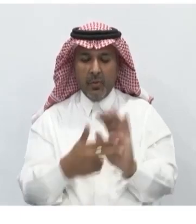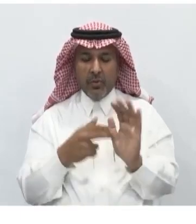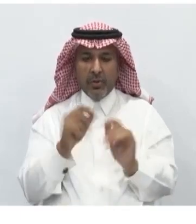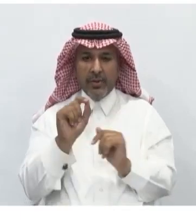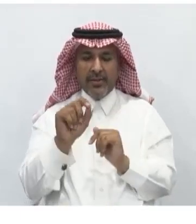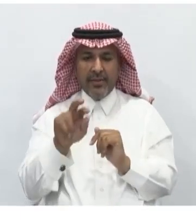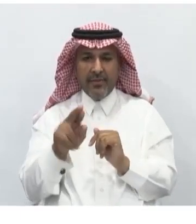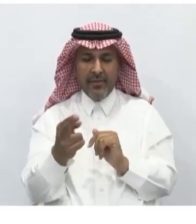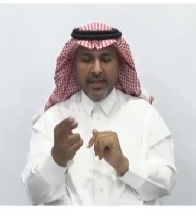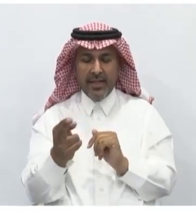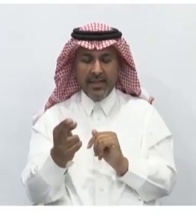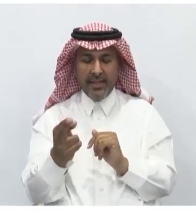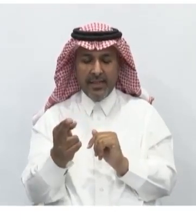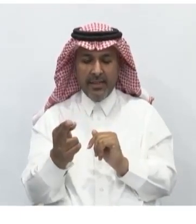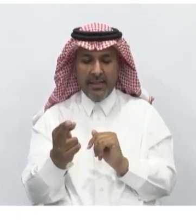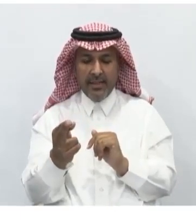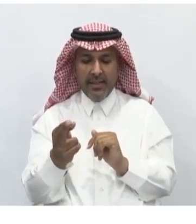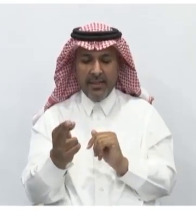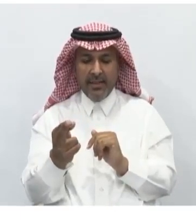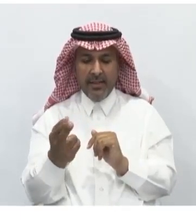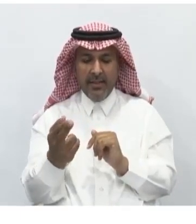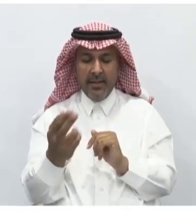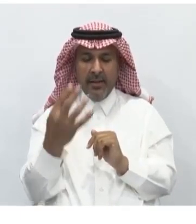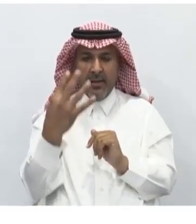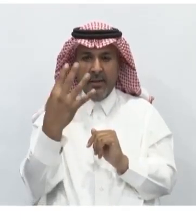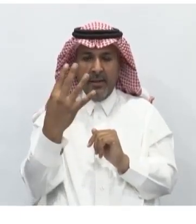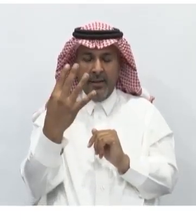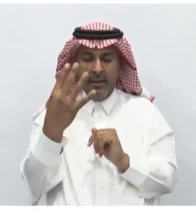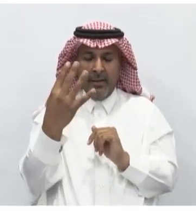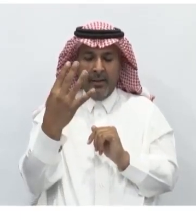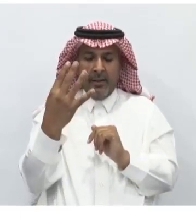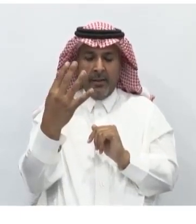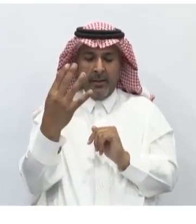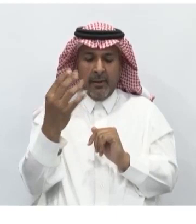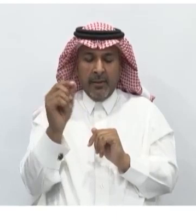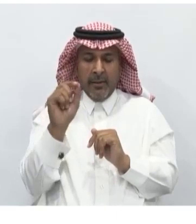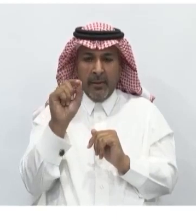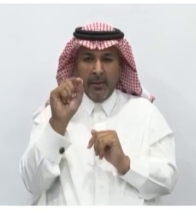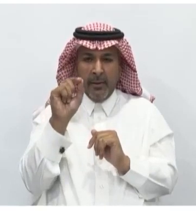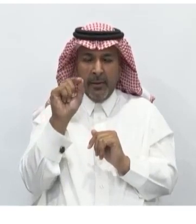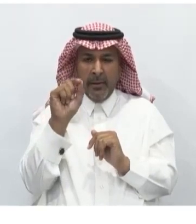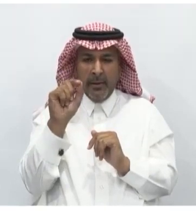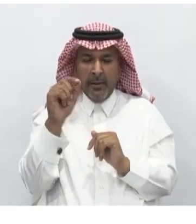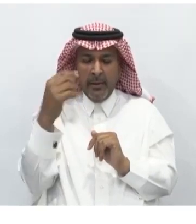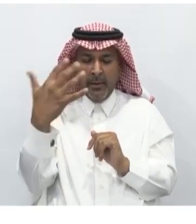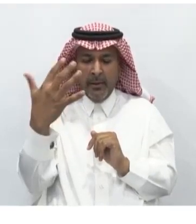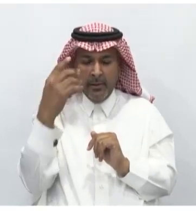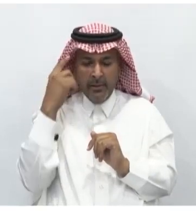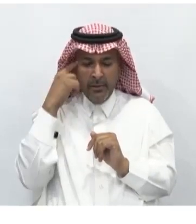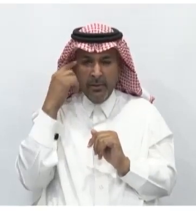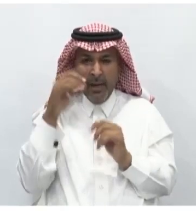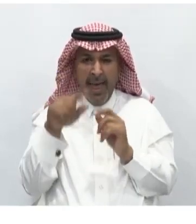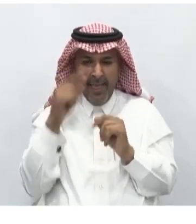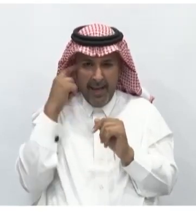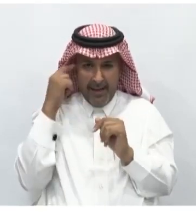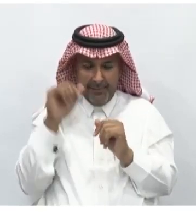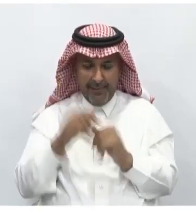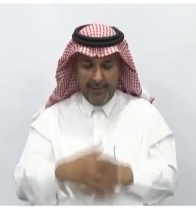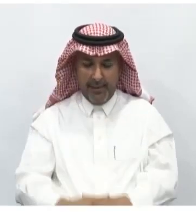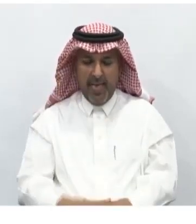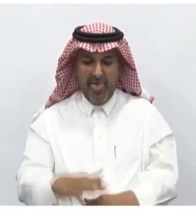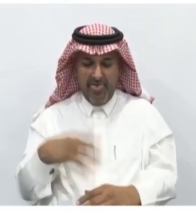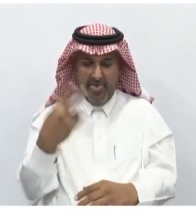مول من كبريتات المغنيسيوم إذا استخرجنا مول كبريتات المغنيسيوم. ثانيًا